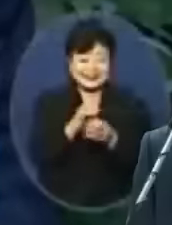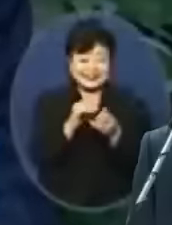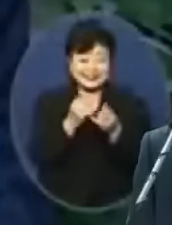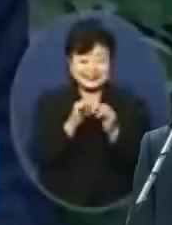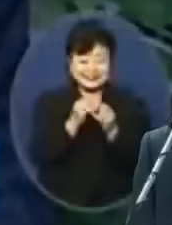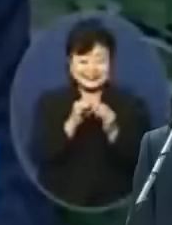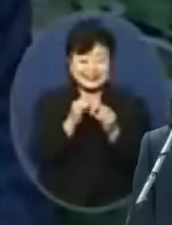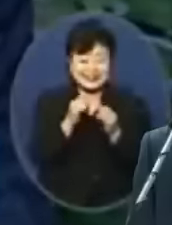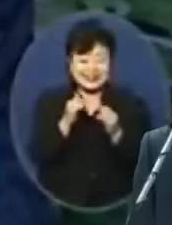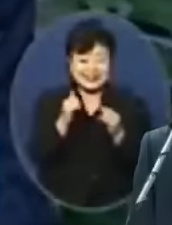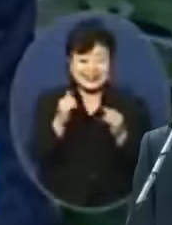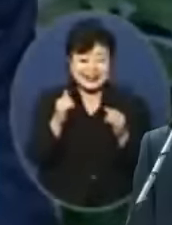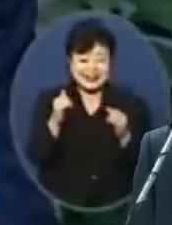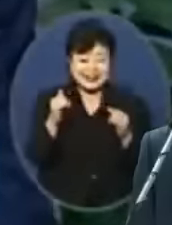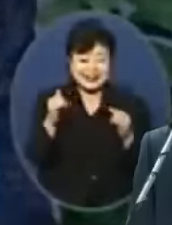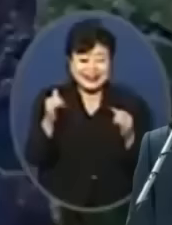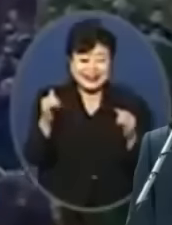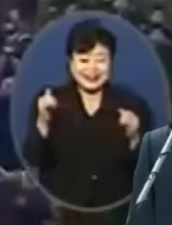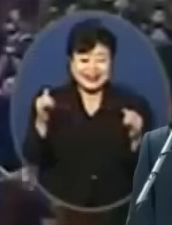사랑하는